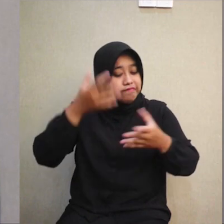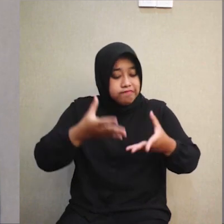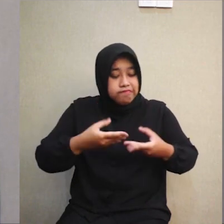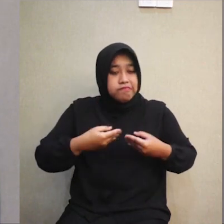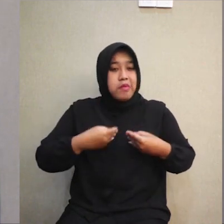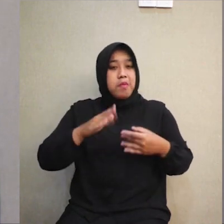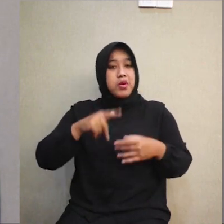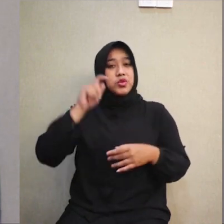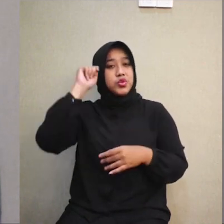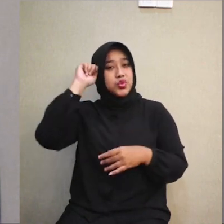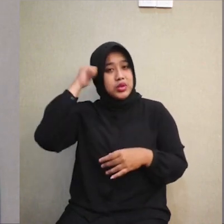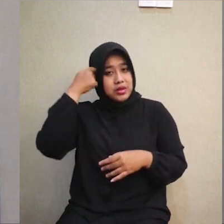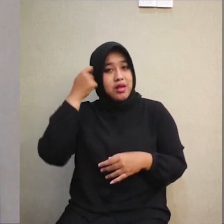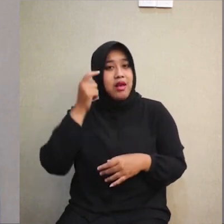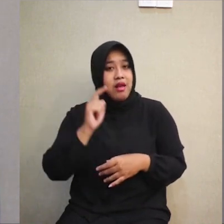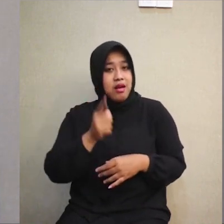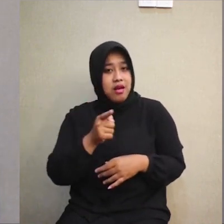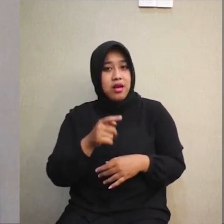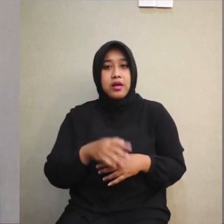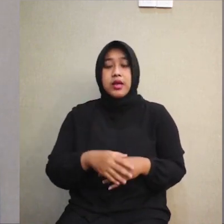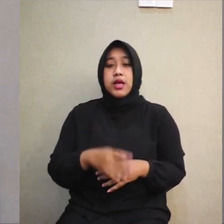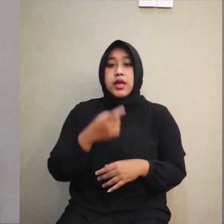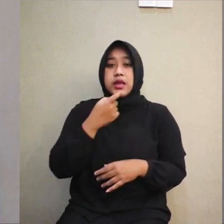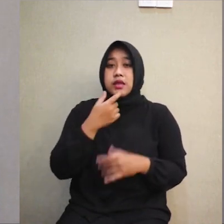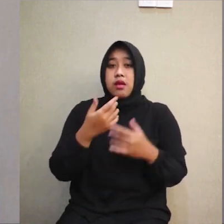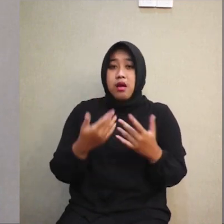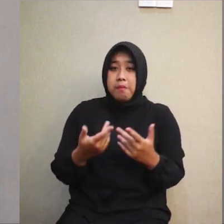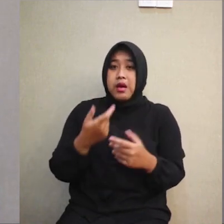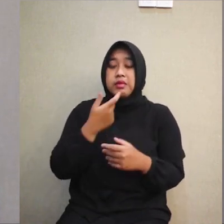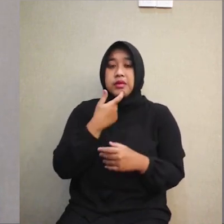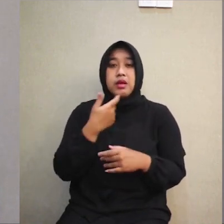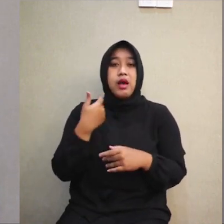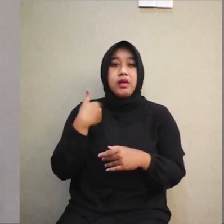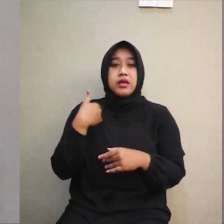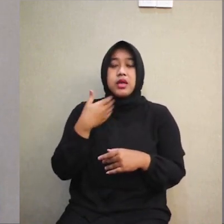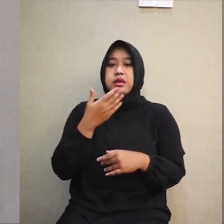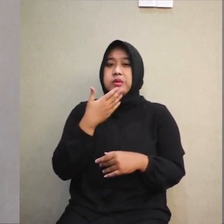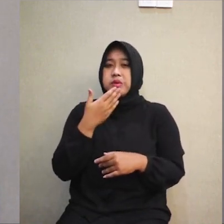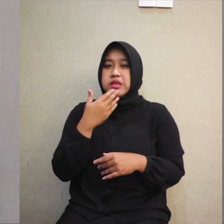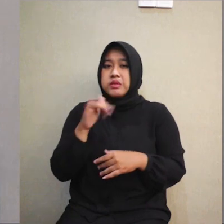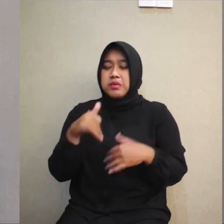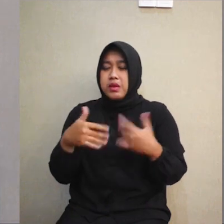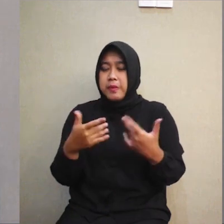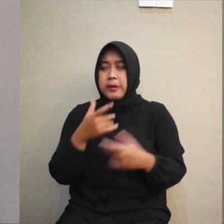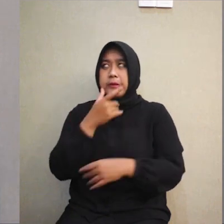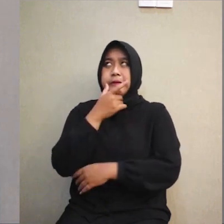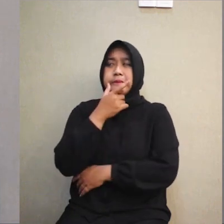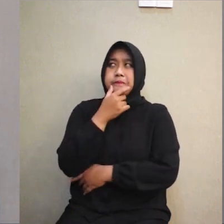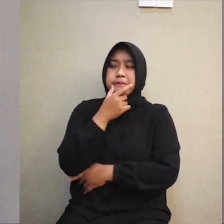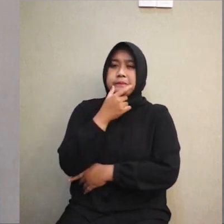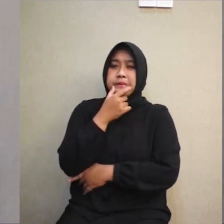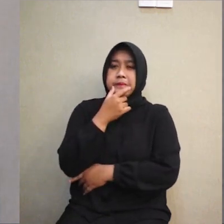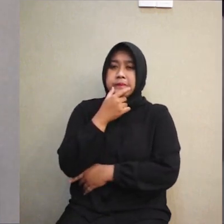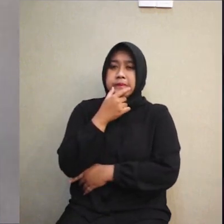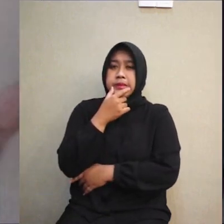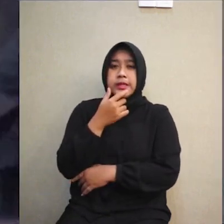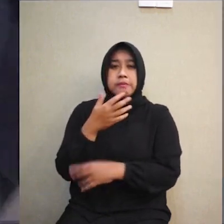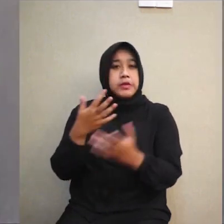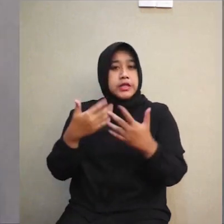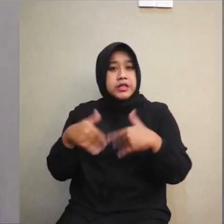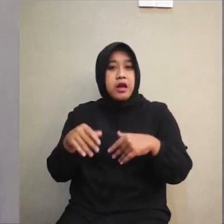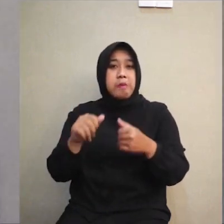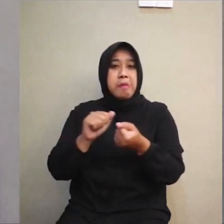dan hal berikutnya juga terkait dengan adanya kebiasaan menyelesaikan kasus